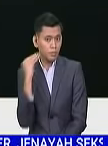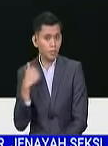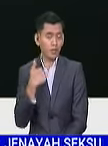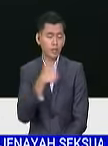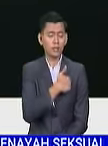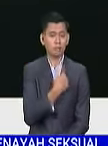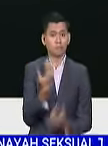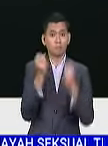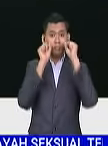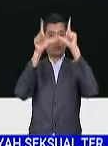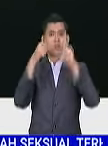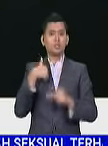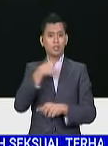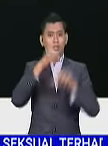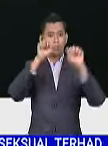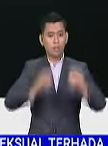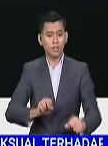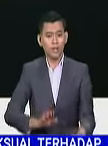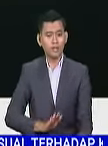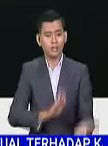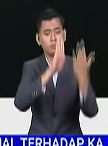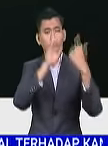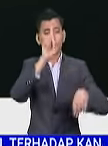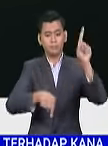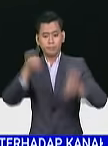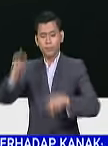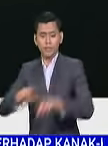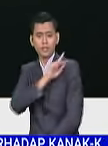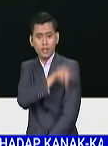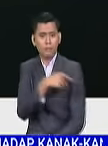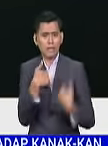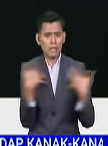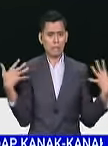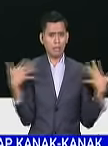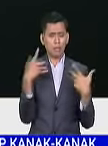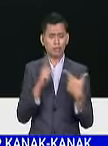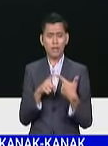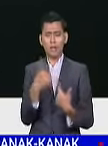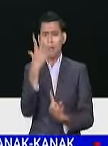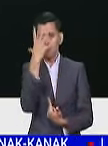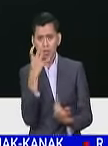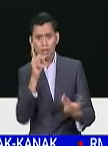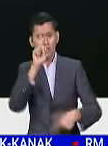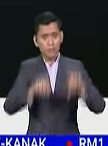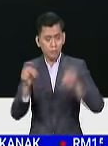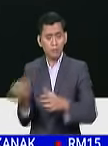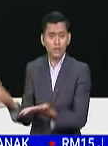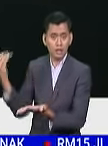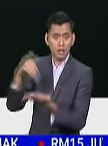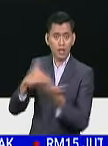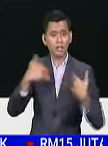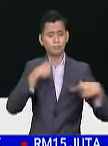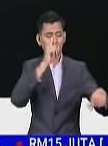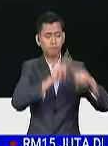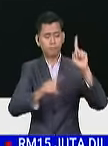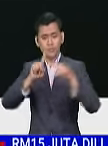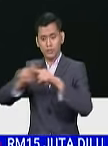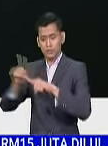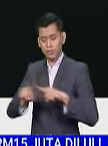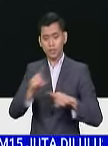dah sangka kita akan lalui. Macam-macam karena ada yang takut, marah dan sebagainya lah. Semua macam-macam memori tapi